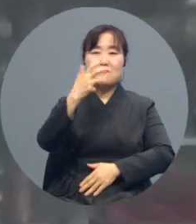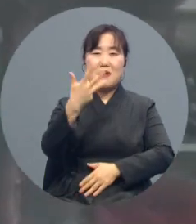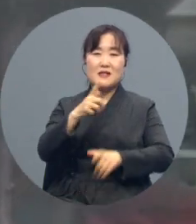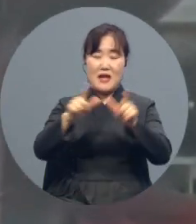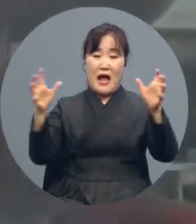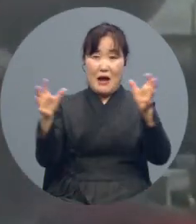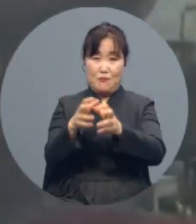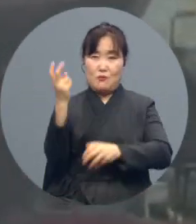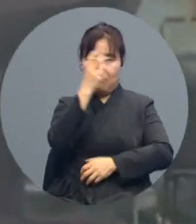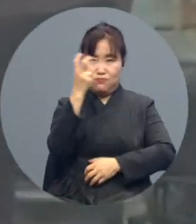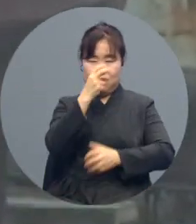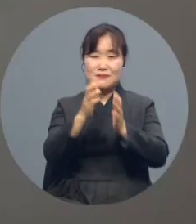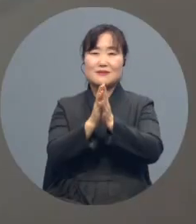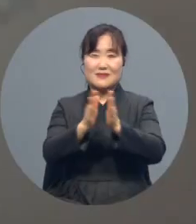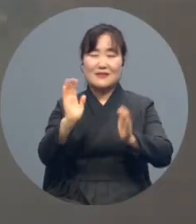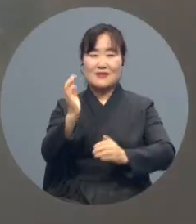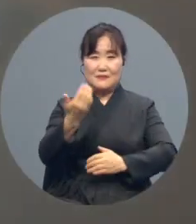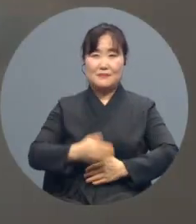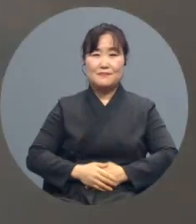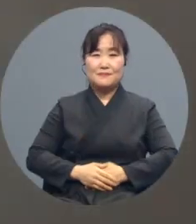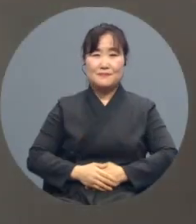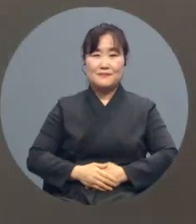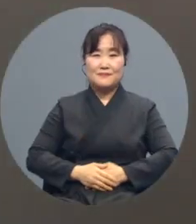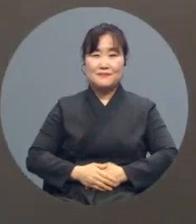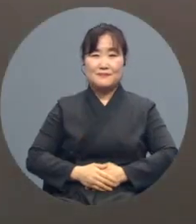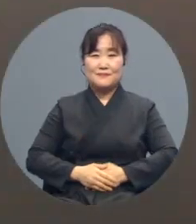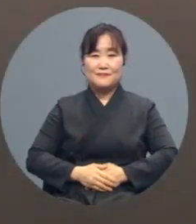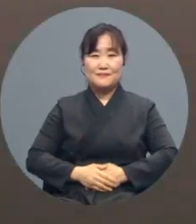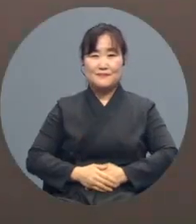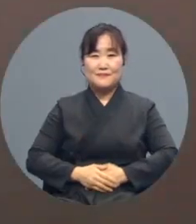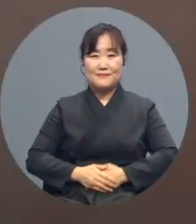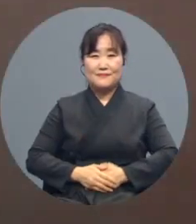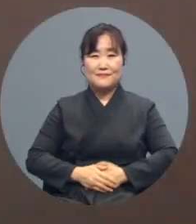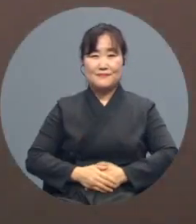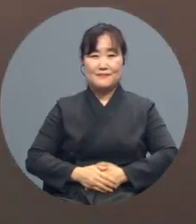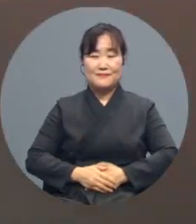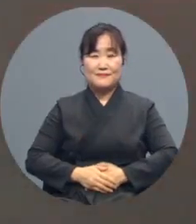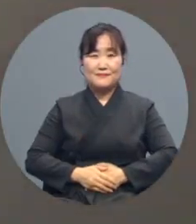28일 합동 감식을 벌이기로 했습니다. MBC 뉴스 김윤아입니다.